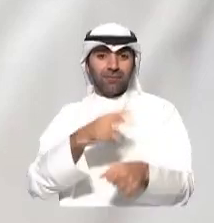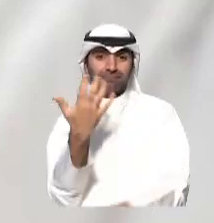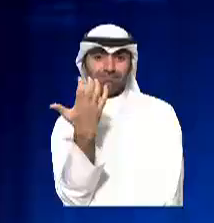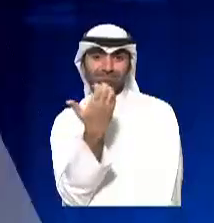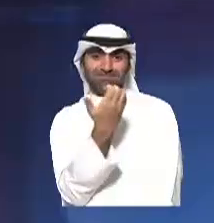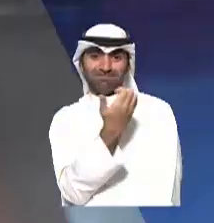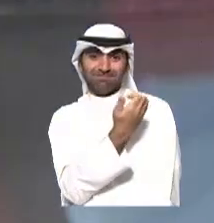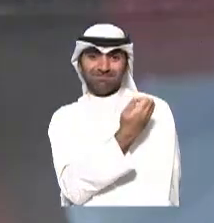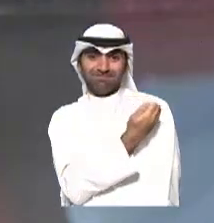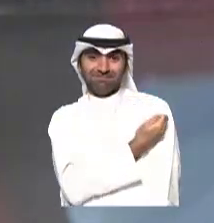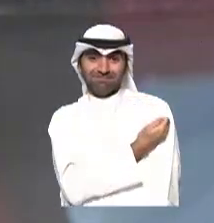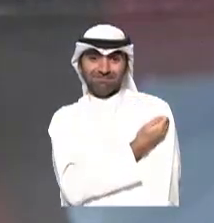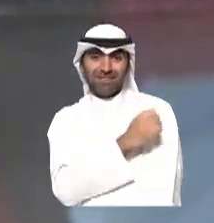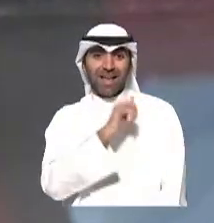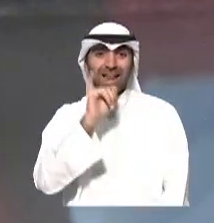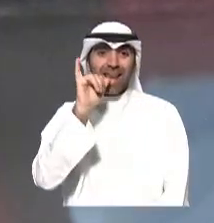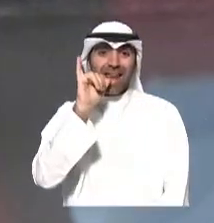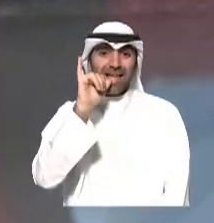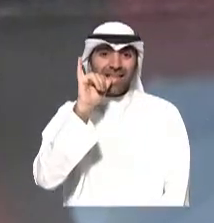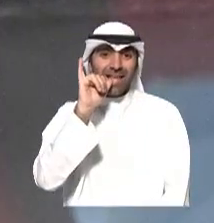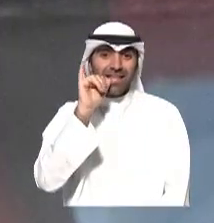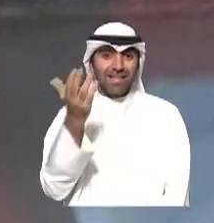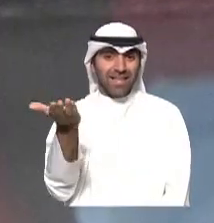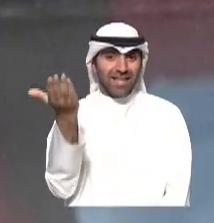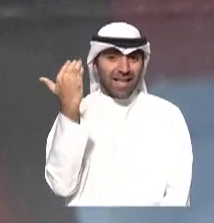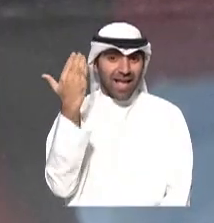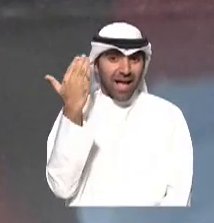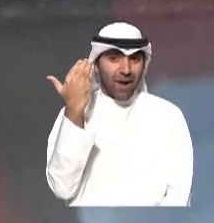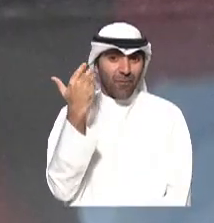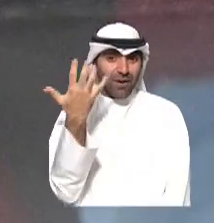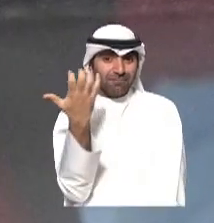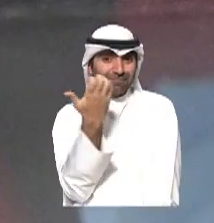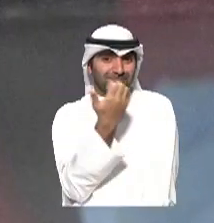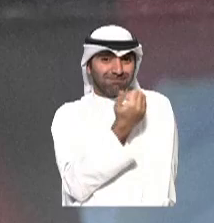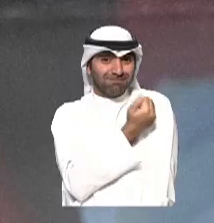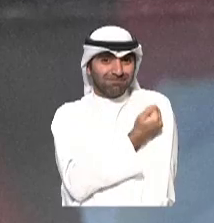لقاح إكسفورد في فترة زمنية تتراوح من